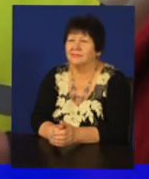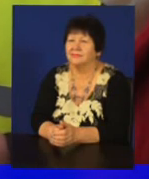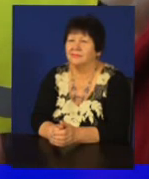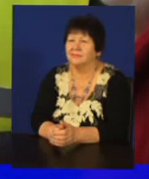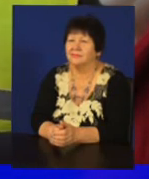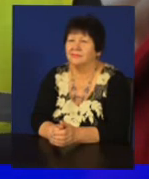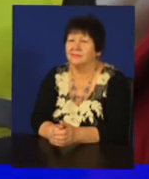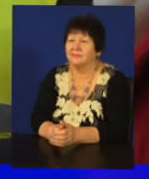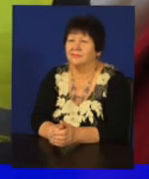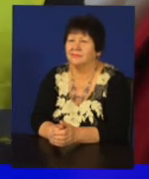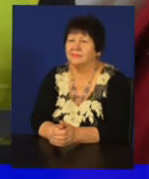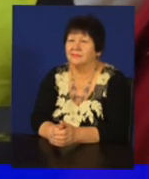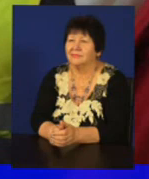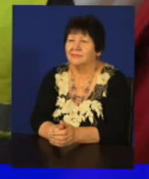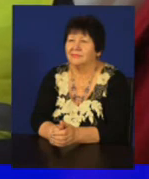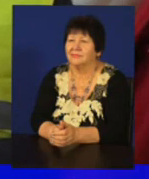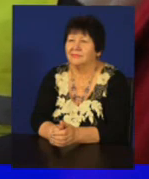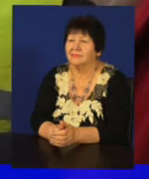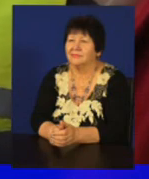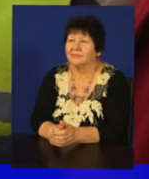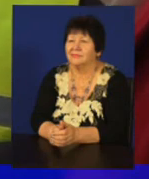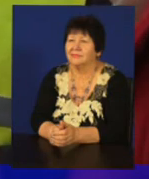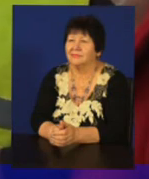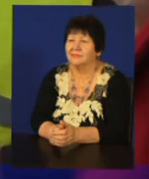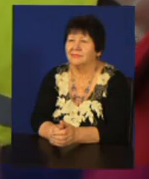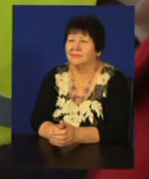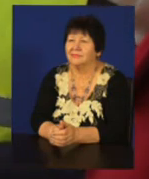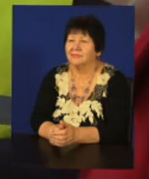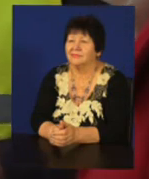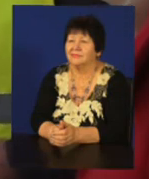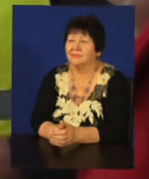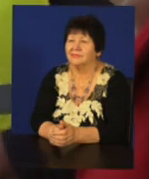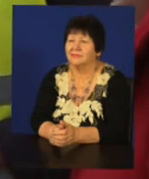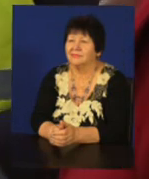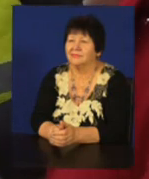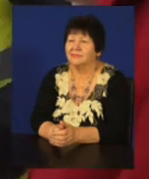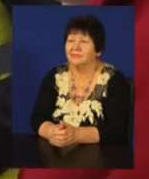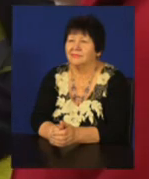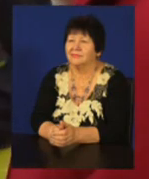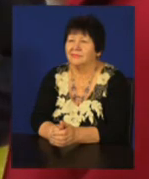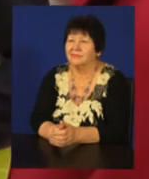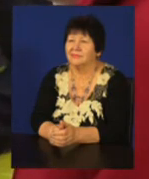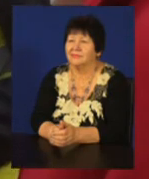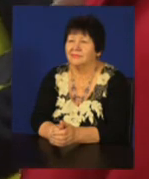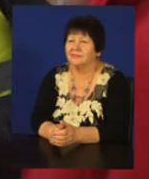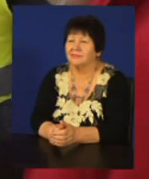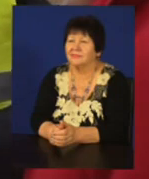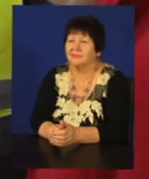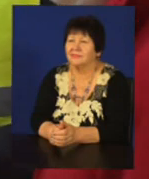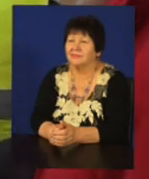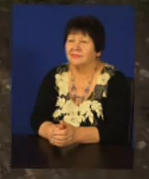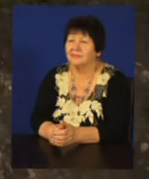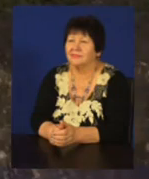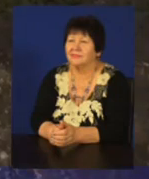construiești conductul sa. Branșarea la apă. Because when you do the connection to water, nu e atât, și se intersectează cu țeava asta, nu e atât de ușor